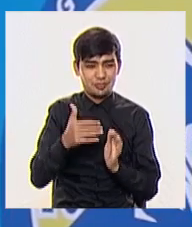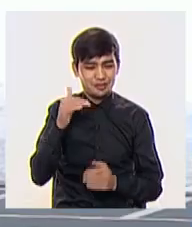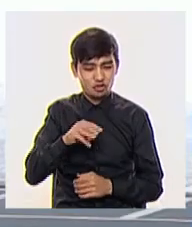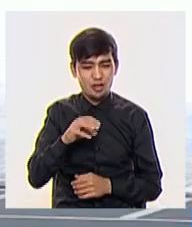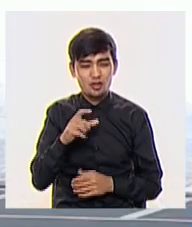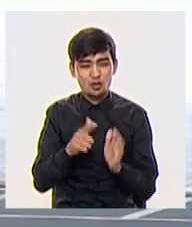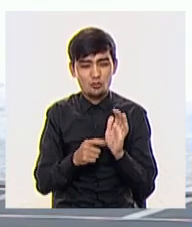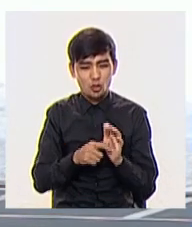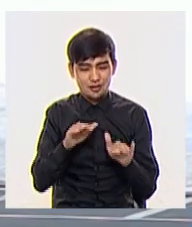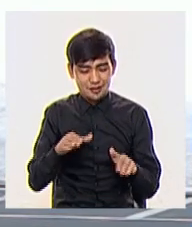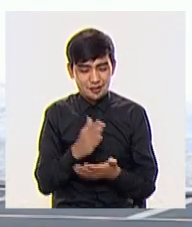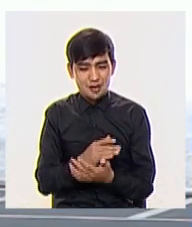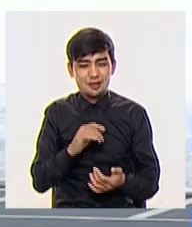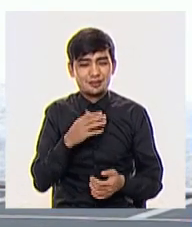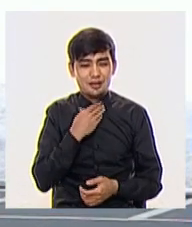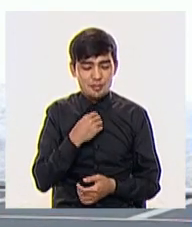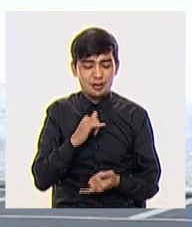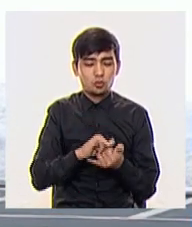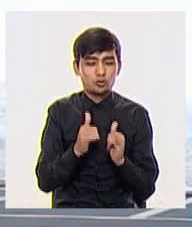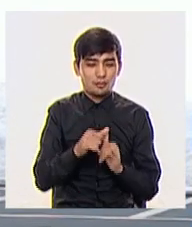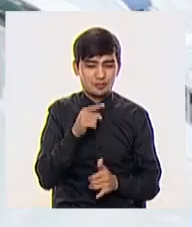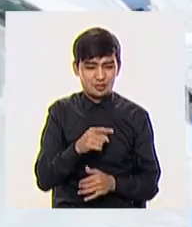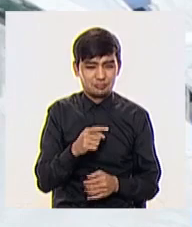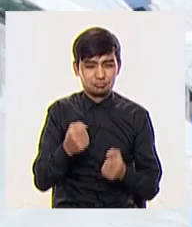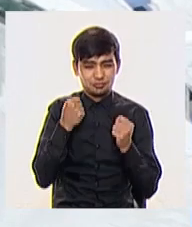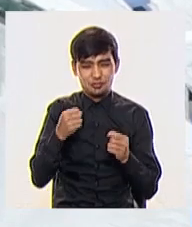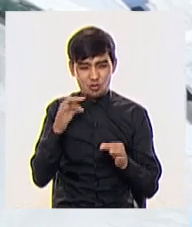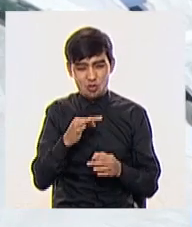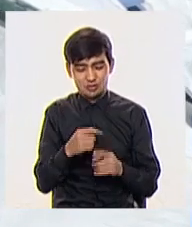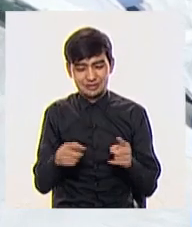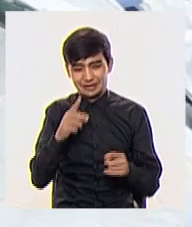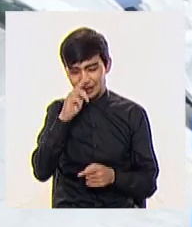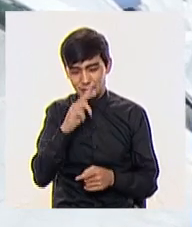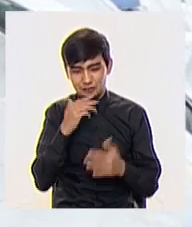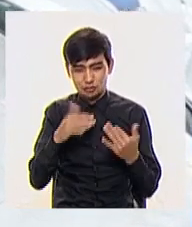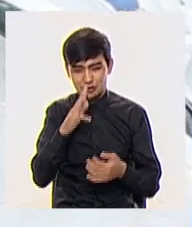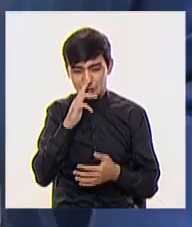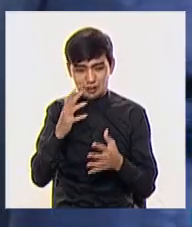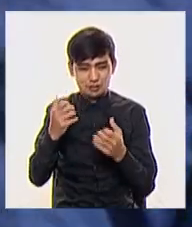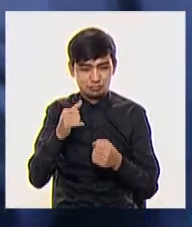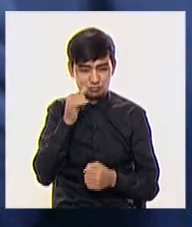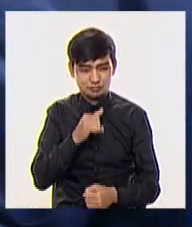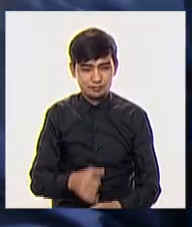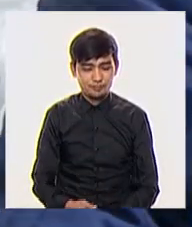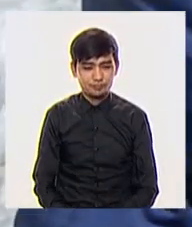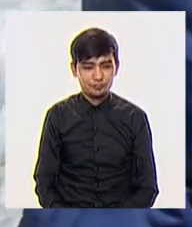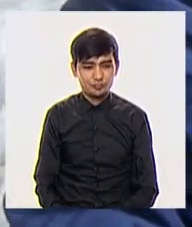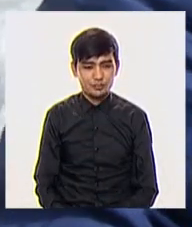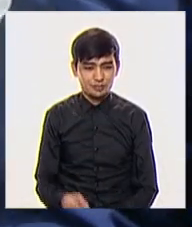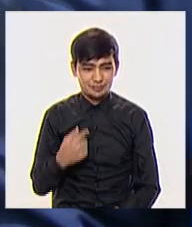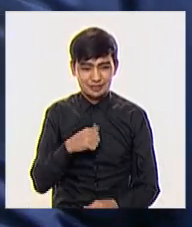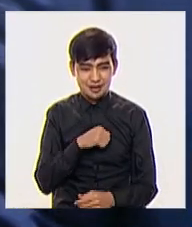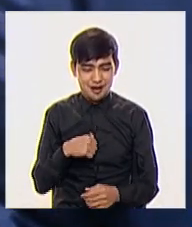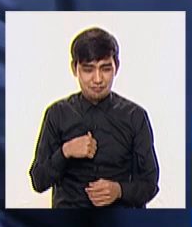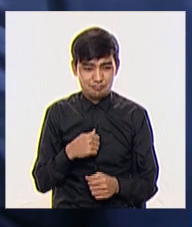детей семей усть-каменогорске при этом целый штат тренировок уже три месяца не получает зарплату усами всю зиму